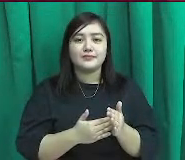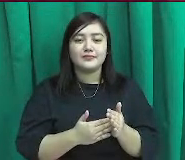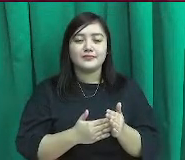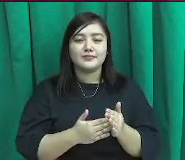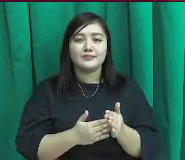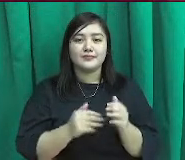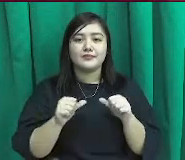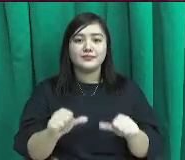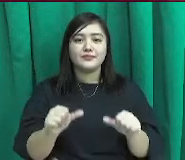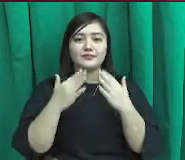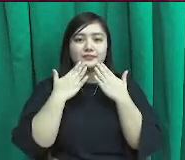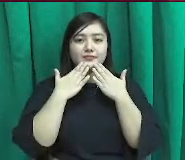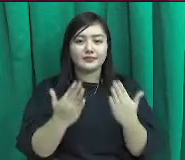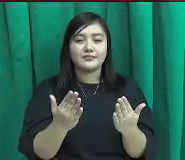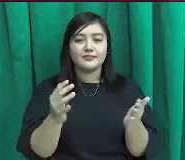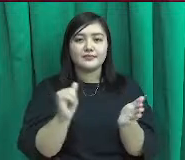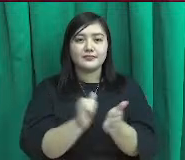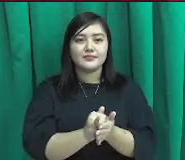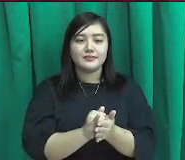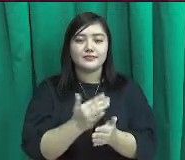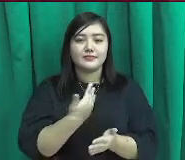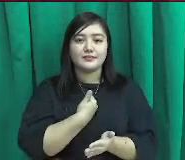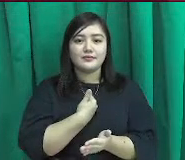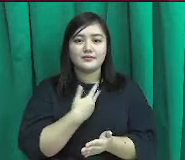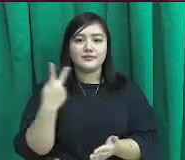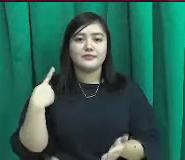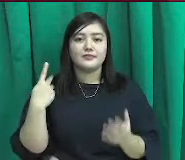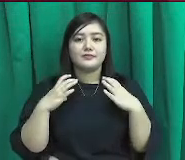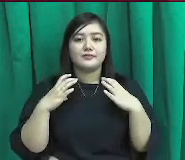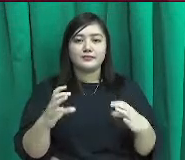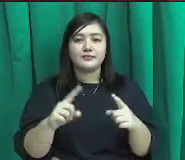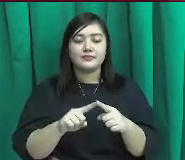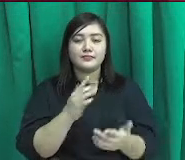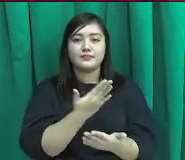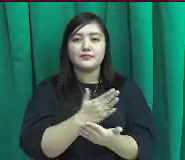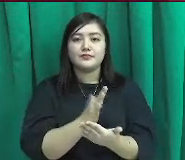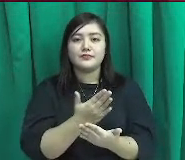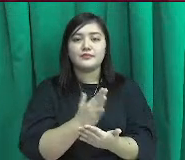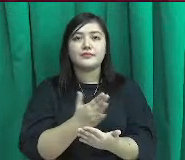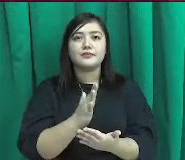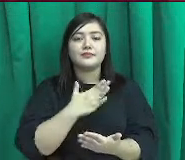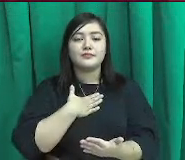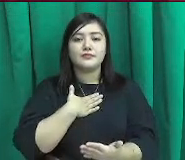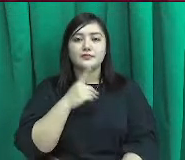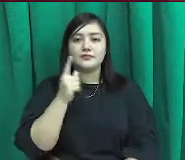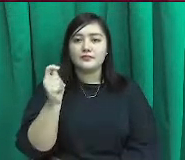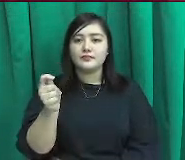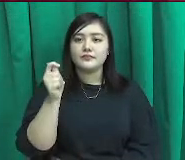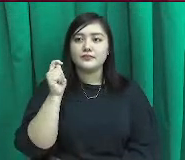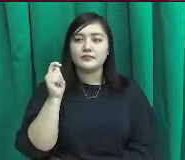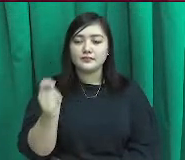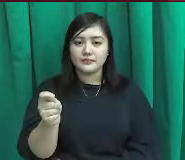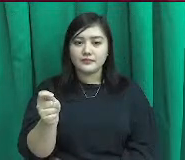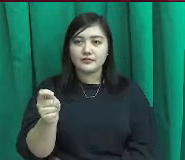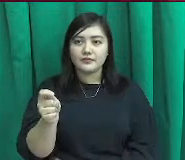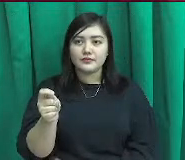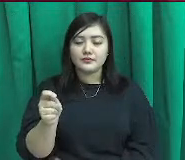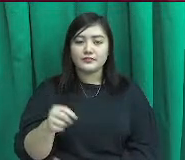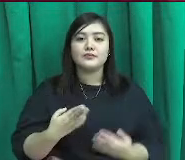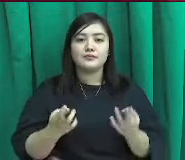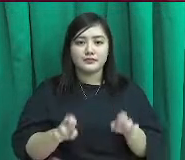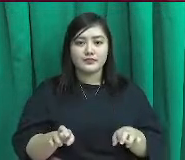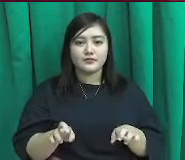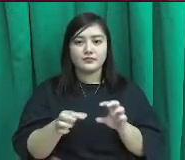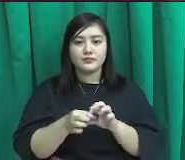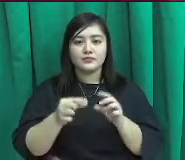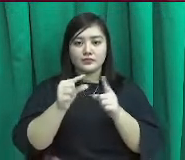na ako po ay nabigyan ng pagkakataon na maipahayag nga po yung bunga ng salita ng Diyos sa buhay.